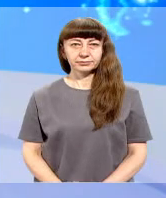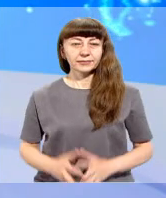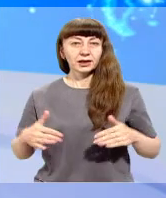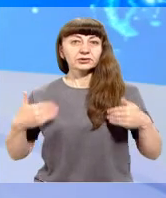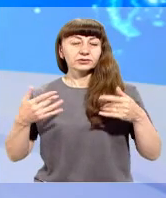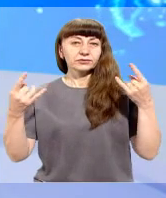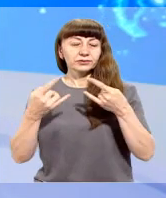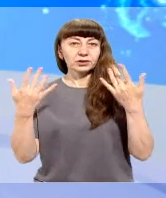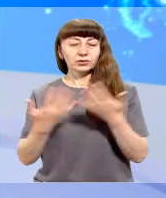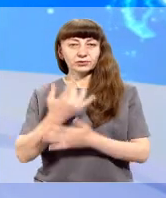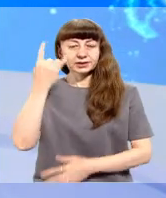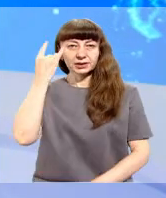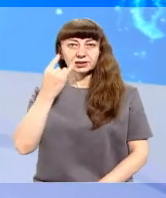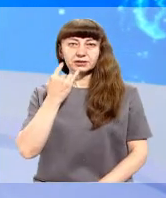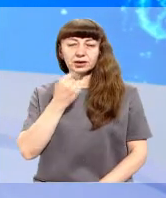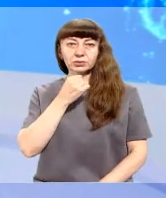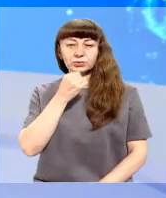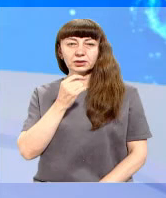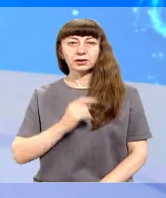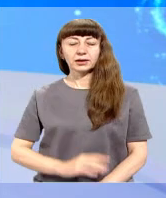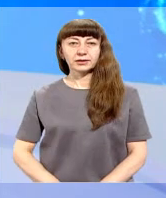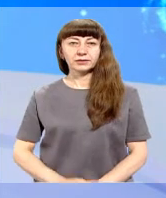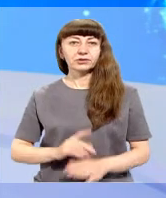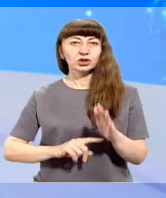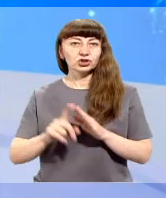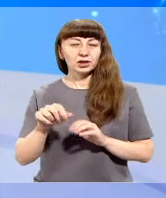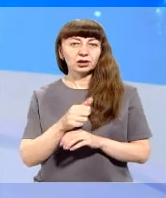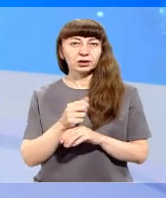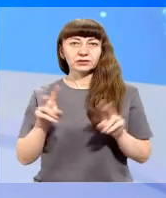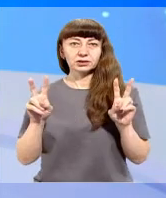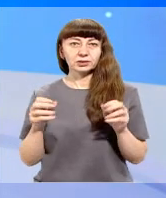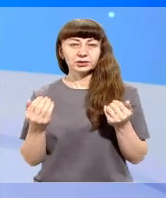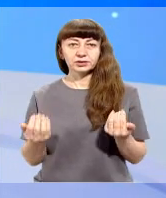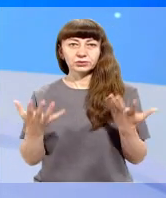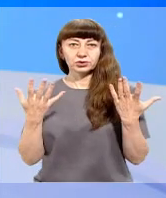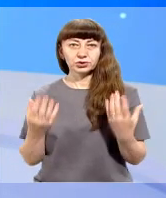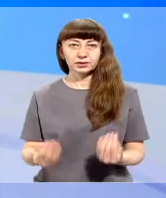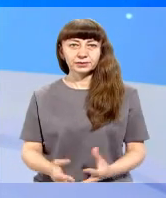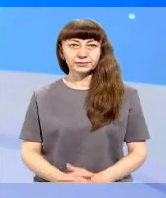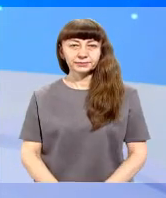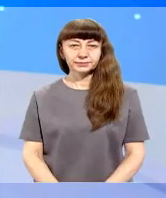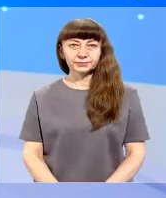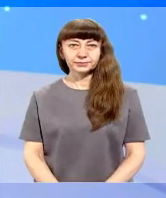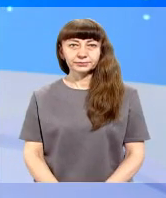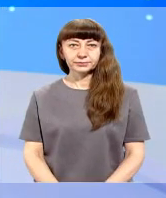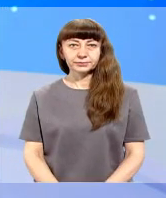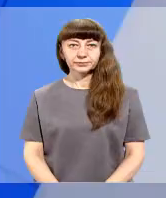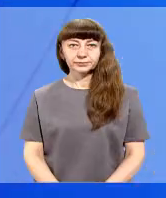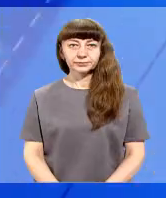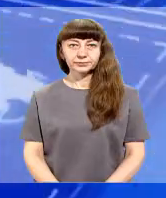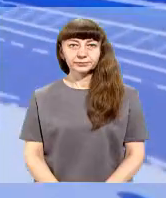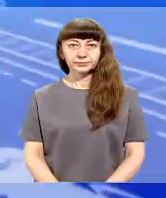Здравствуйте, в эфире новости в студии Алма Жана Манкельдинова, сурдоперевод Светлана Слесарская. Коротко о главном на сегодня.